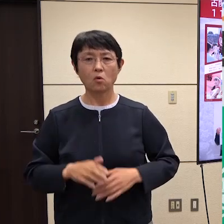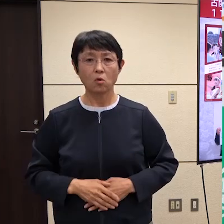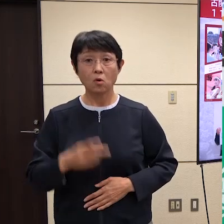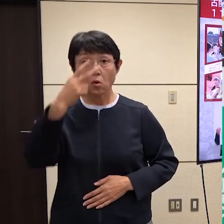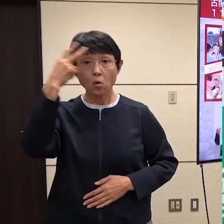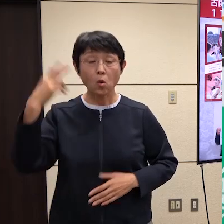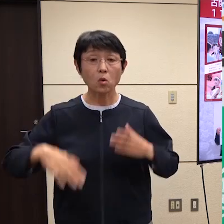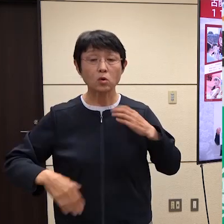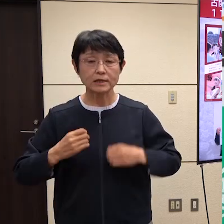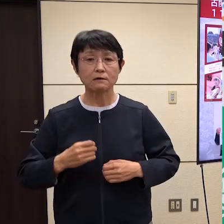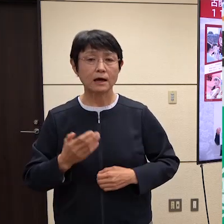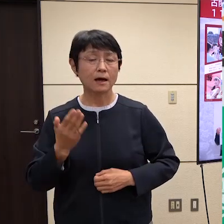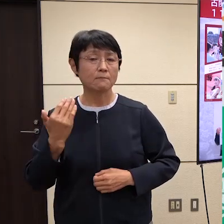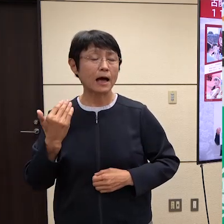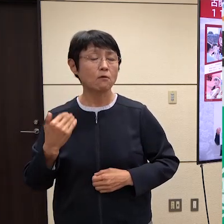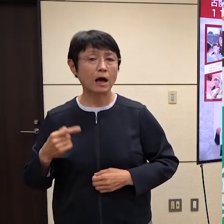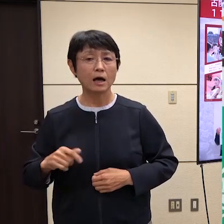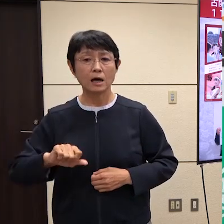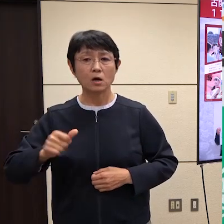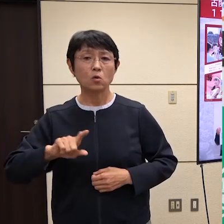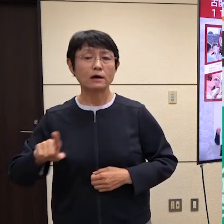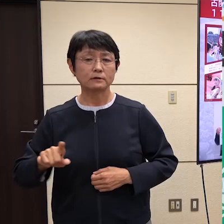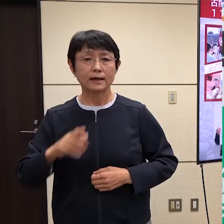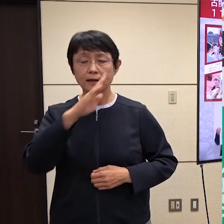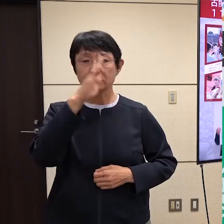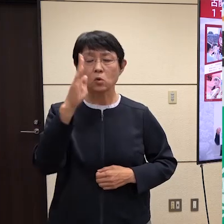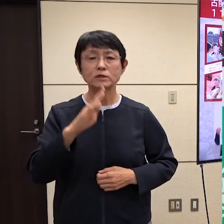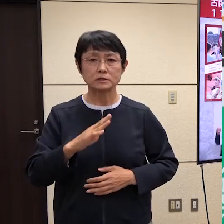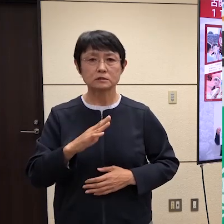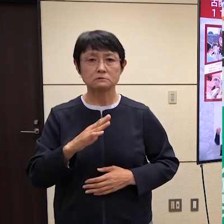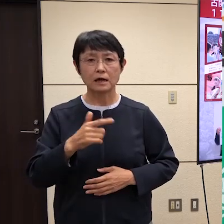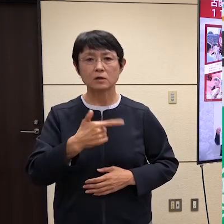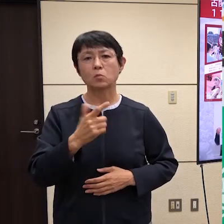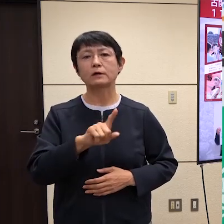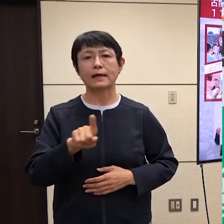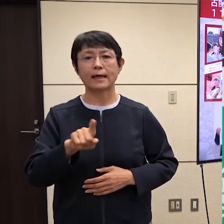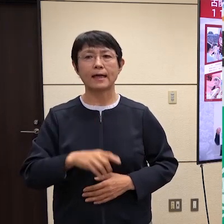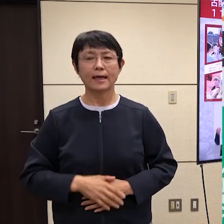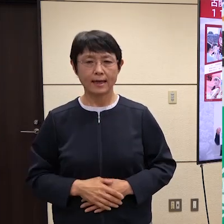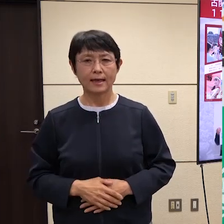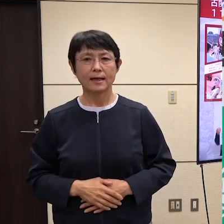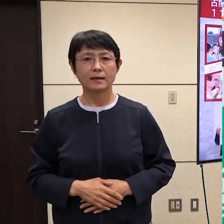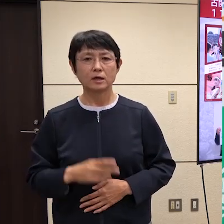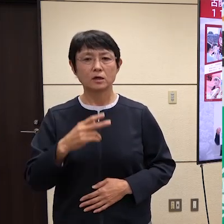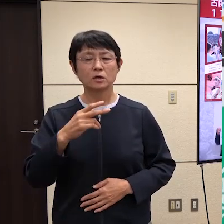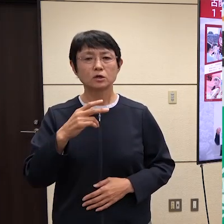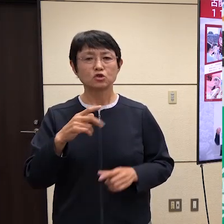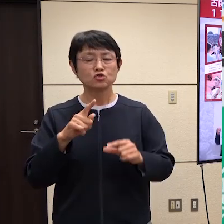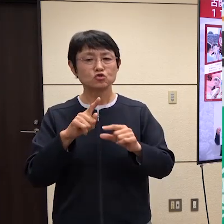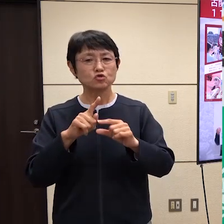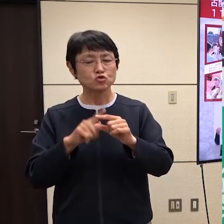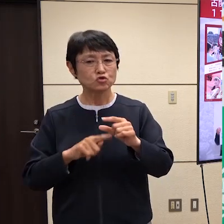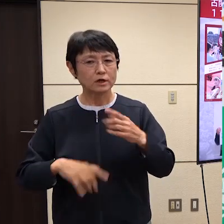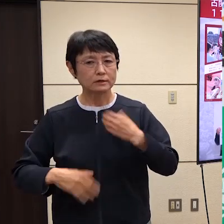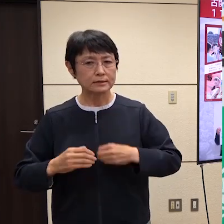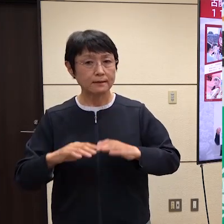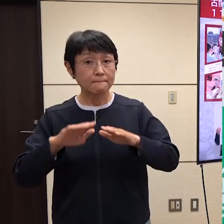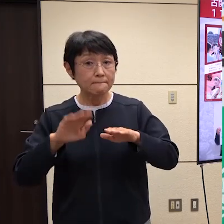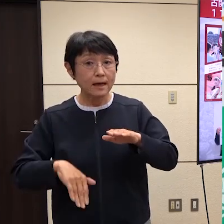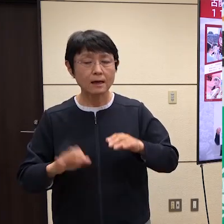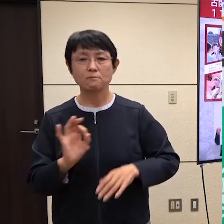高校生は前売り500円で当日600円、中学生以下は無料ということ